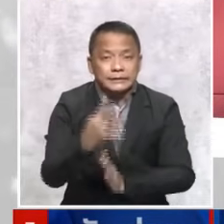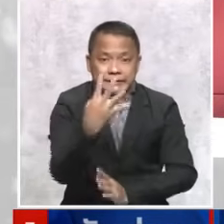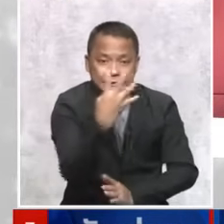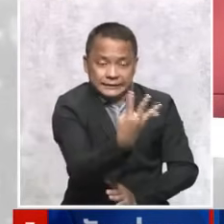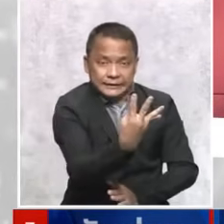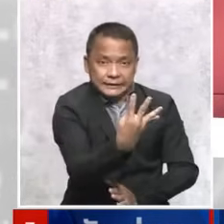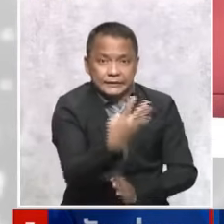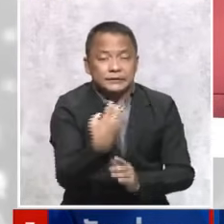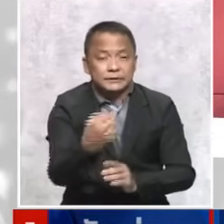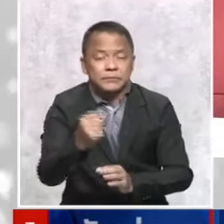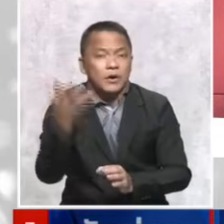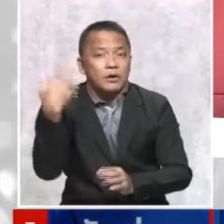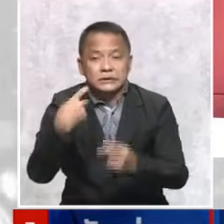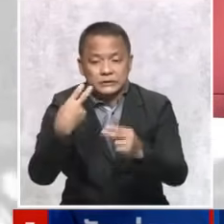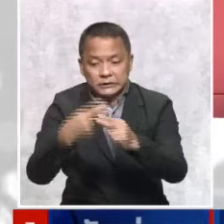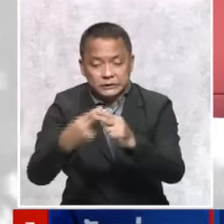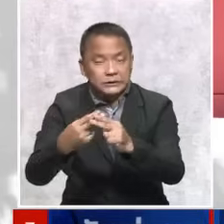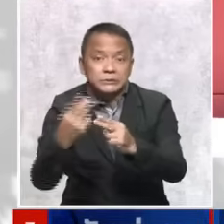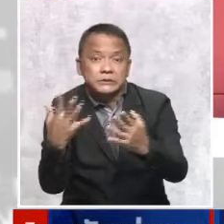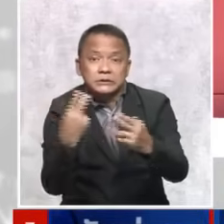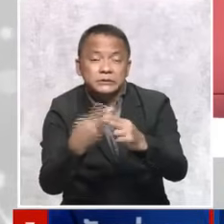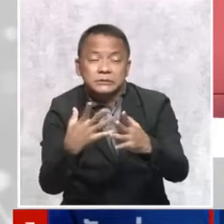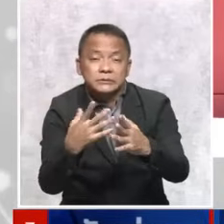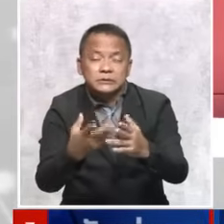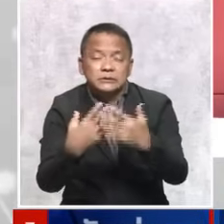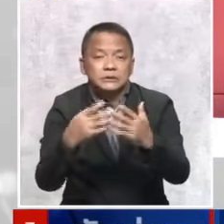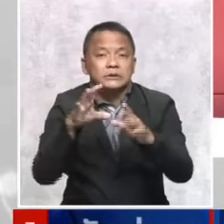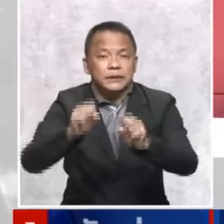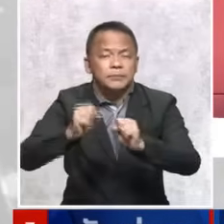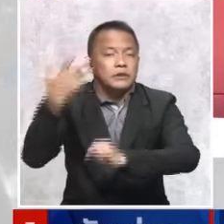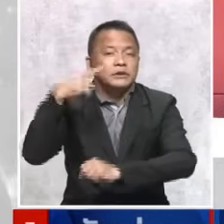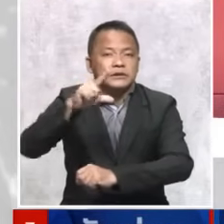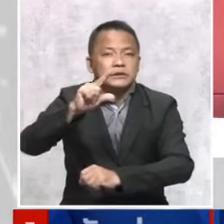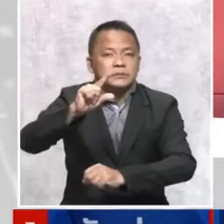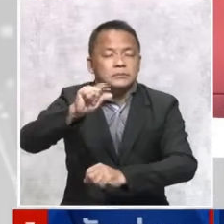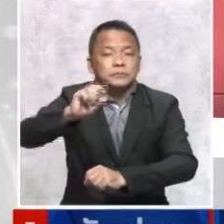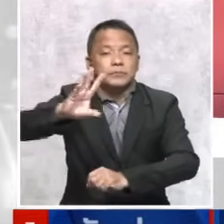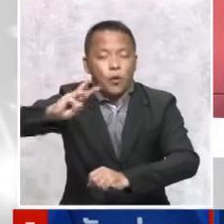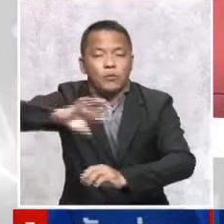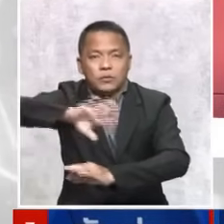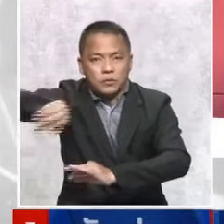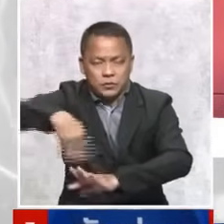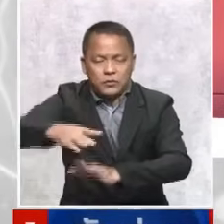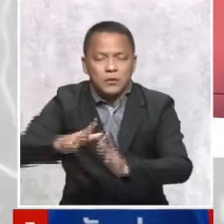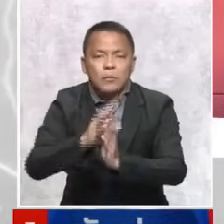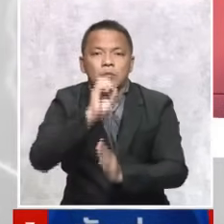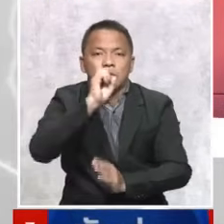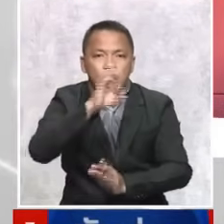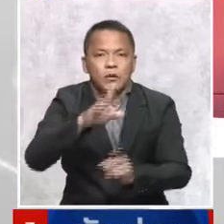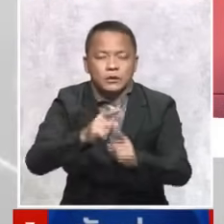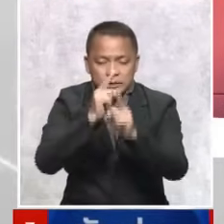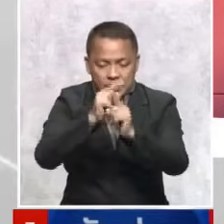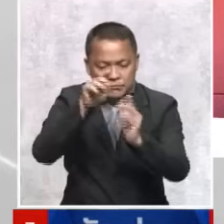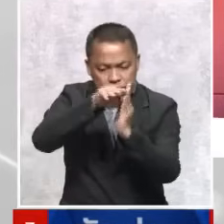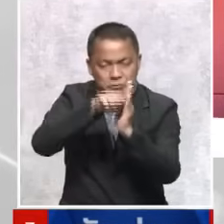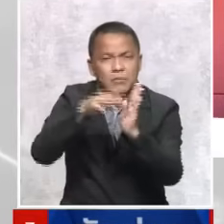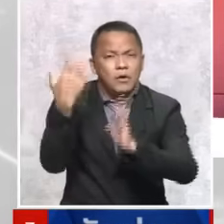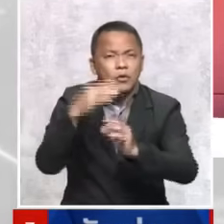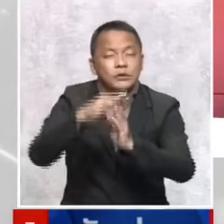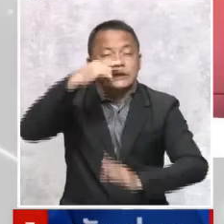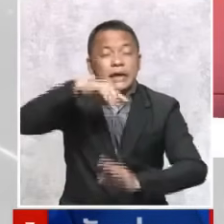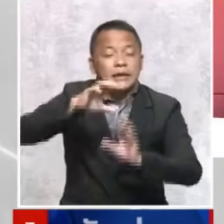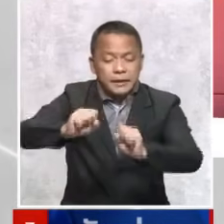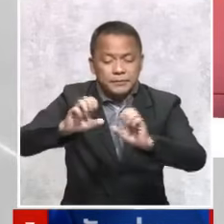ายจาก10รายที่ไม่มีชื่ออยู่ในรายชื่อตัวประกันที่ถูกจับ26รายนะคะคุณปานปีระบุนะคะว่าตามรายงานเดิมมีคนไ